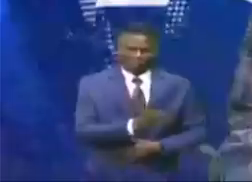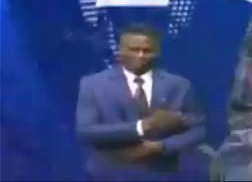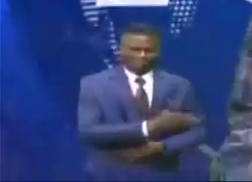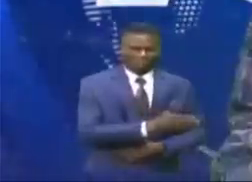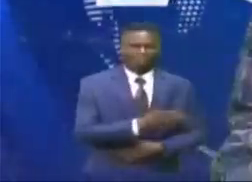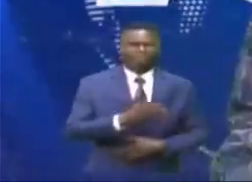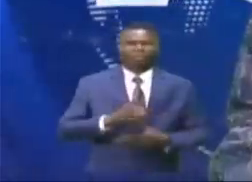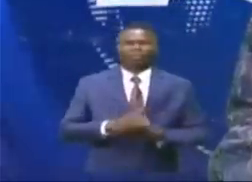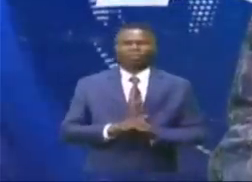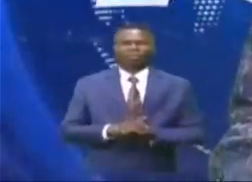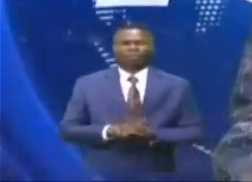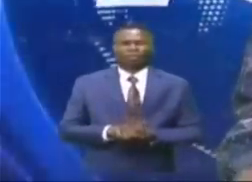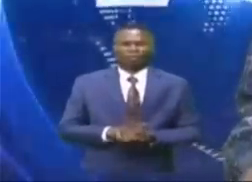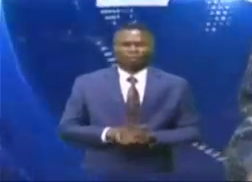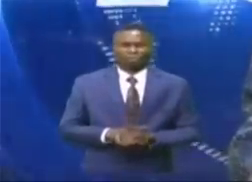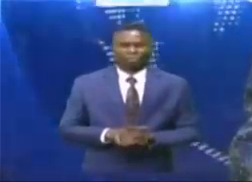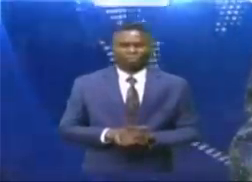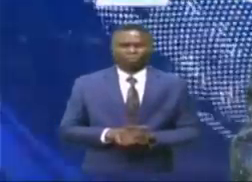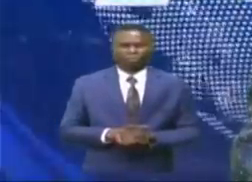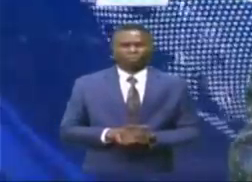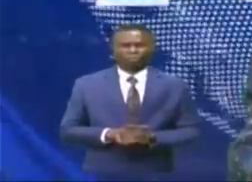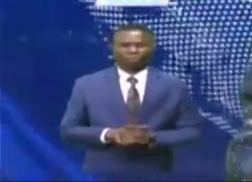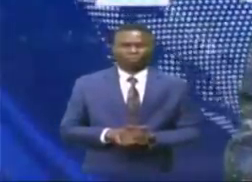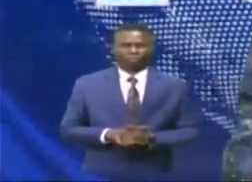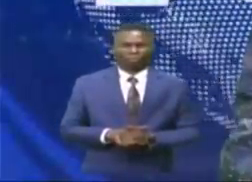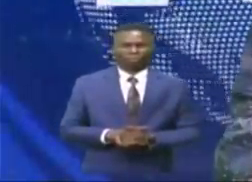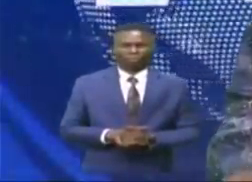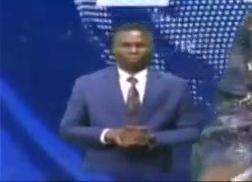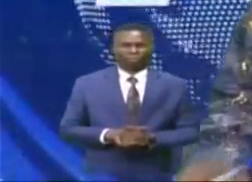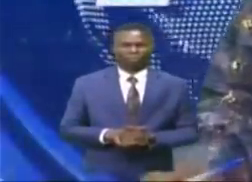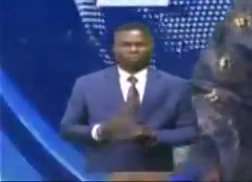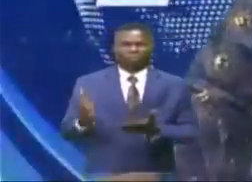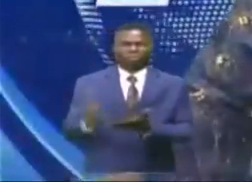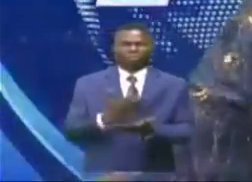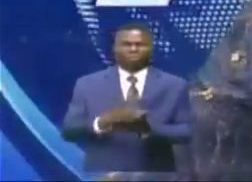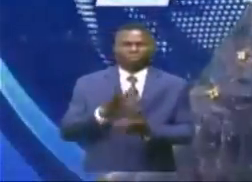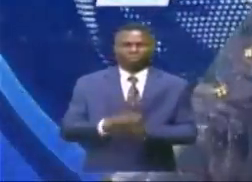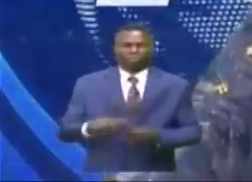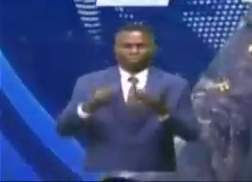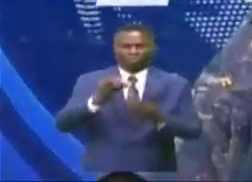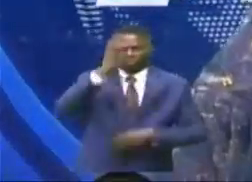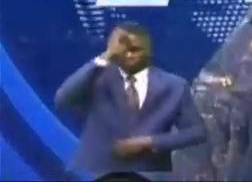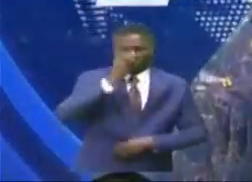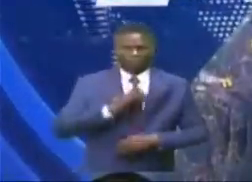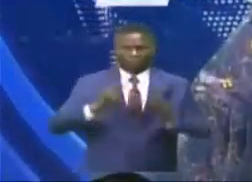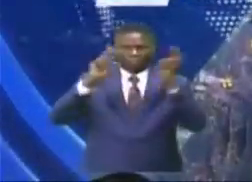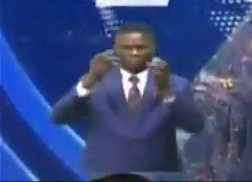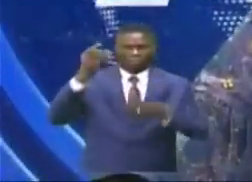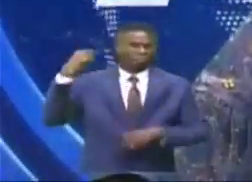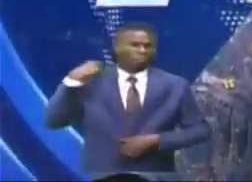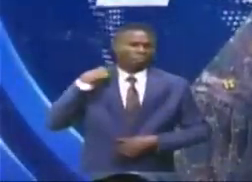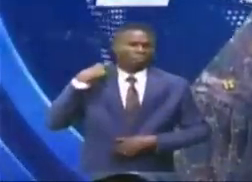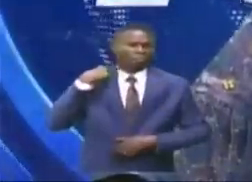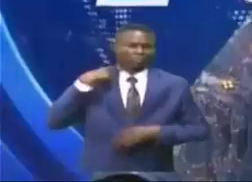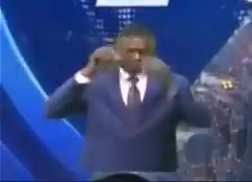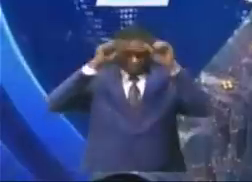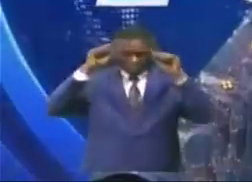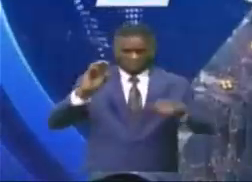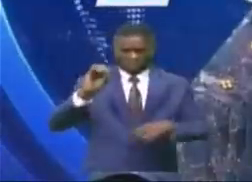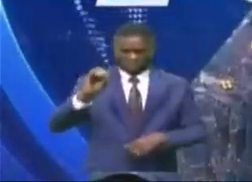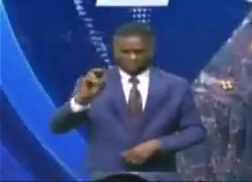Congo. Un lot important des cahiers stylos a été remis aux orphelins de la ville de Kenge par le président de